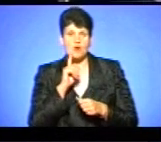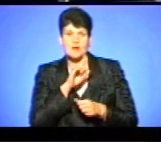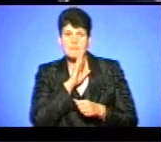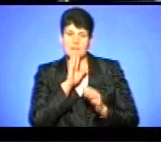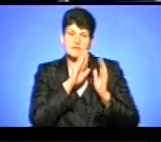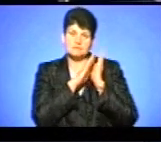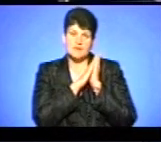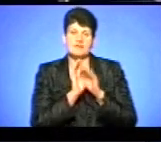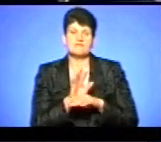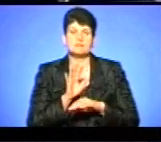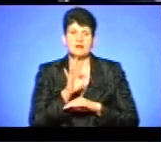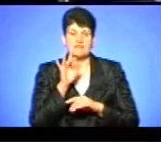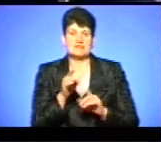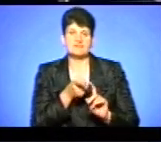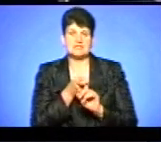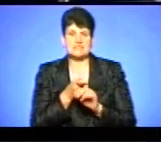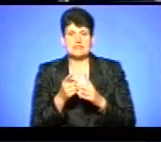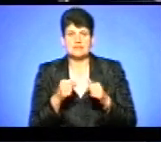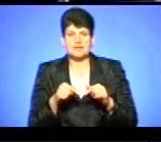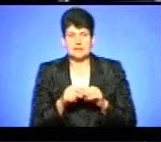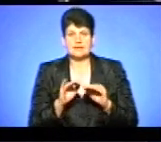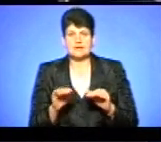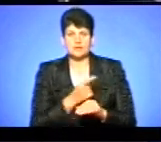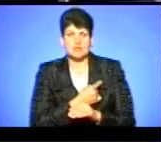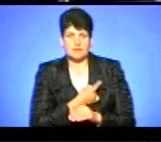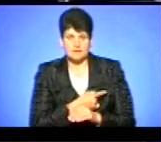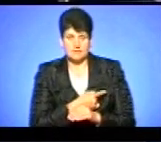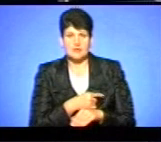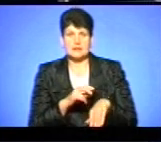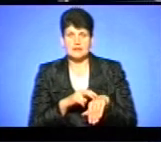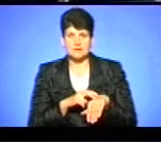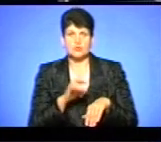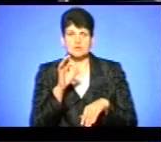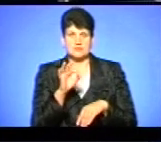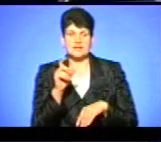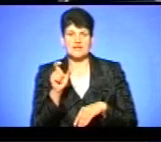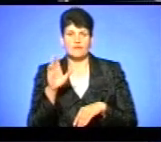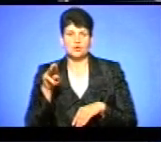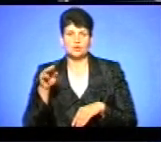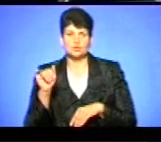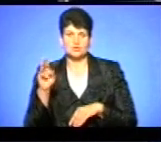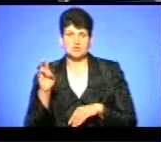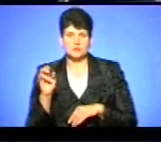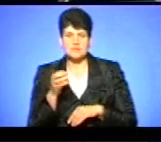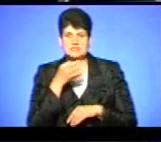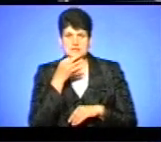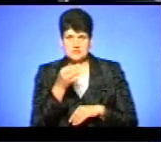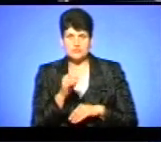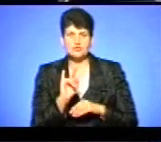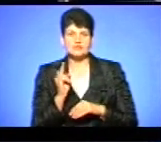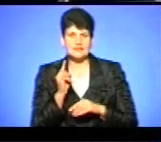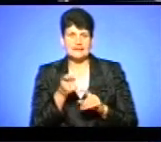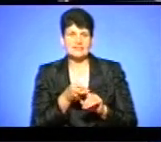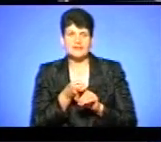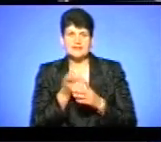доправили в інфекційне відділення міської дитячої лікарні. Лікар-інфекціоніст Олександр Євтушенко сказав, що в дитини інфекції не